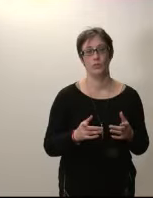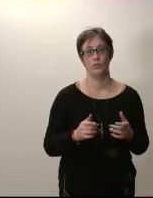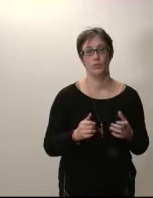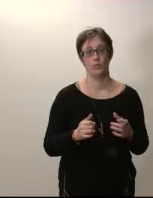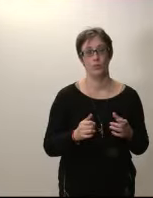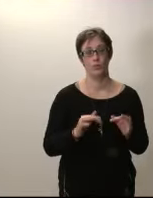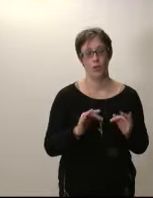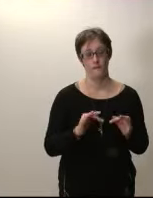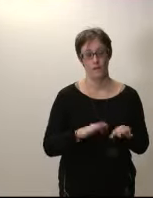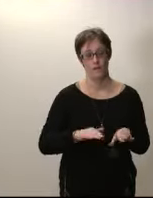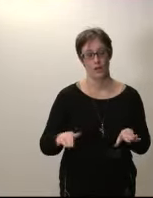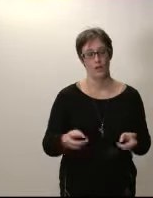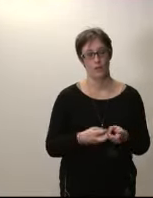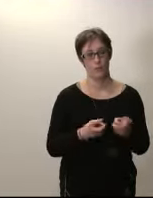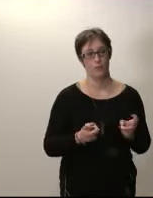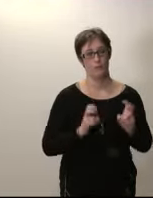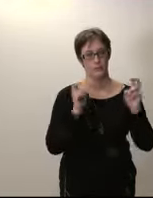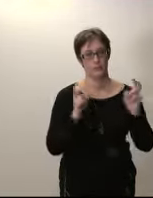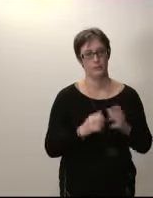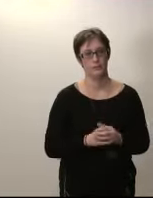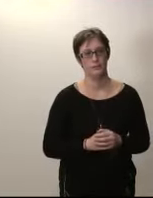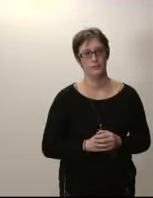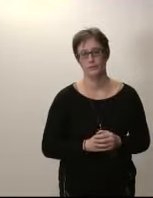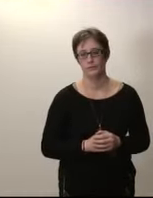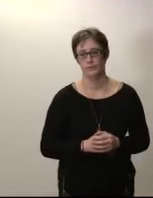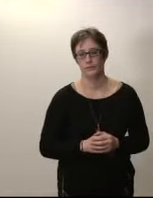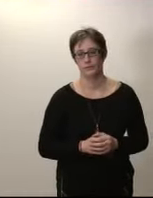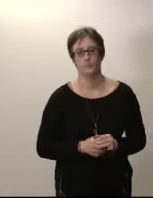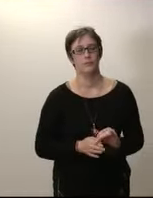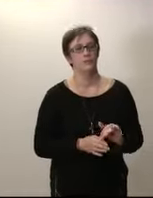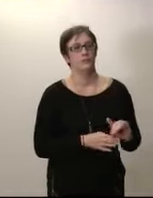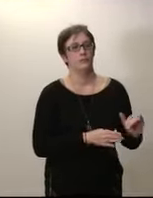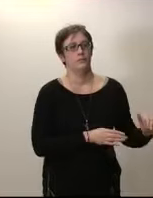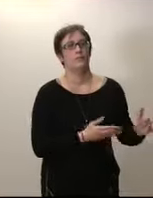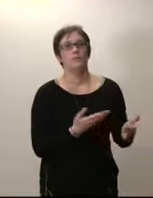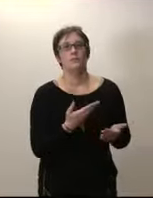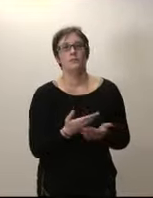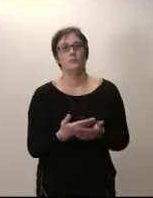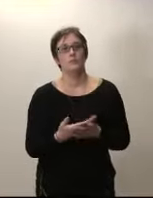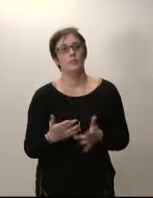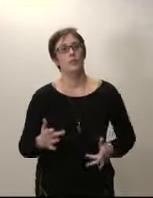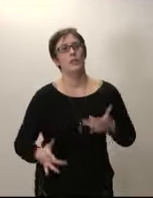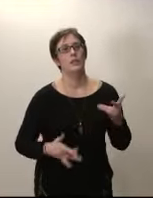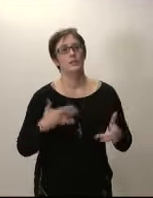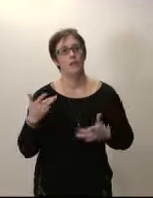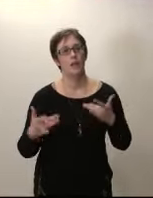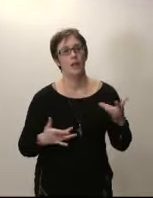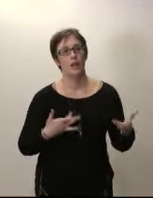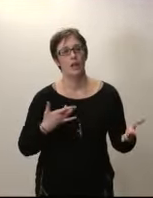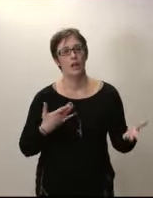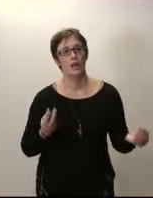des parkings. Alors, pour les spectacles, je laisserai peut-être... Je vais